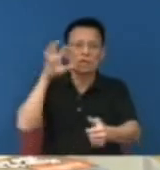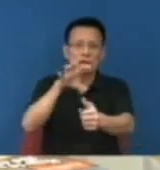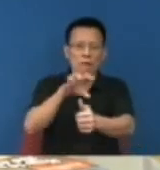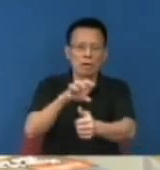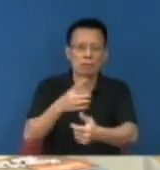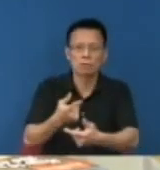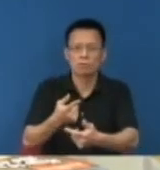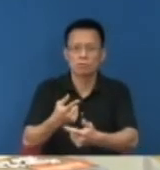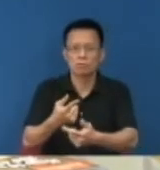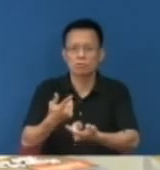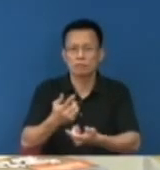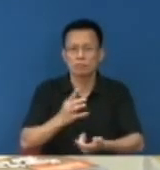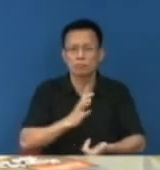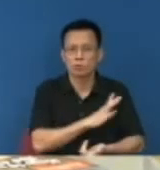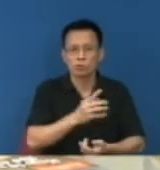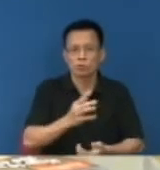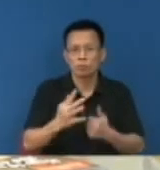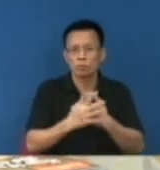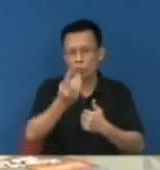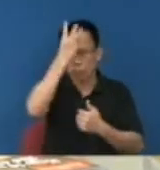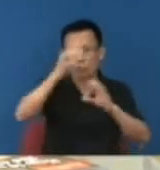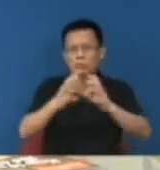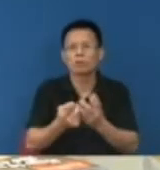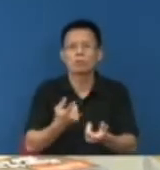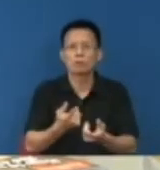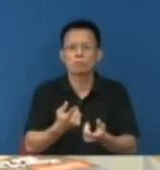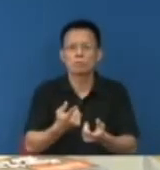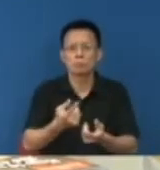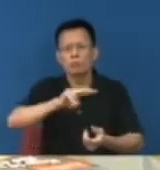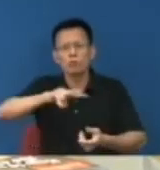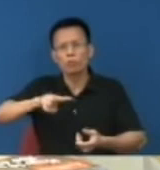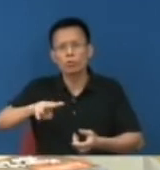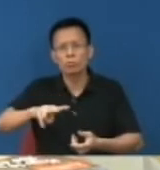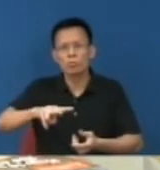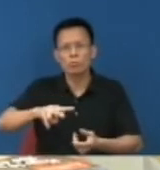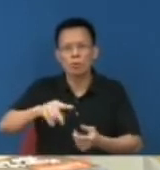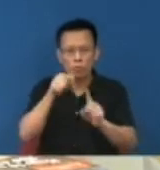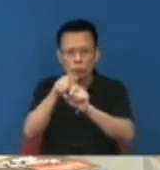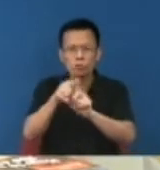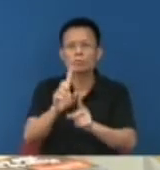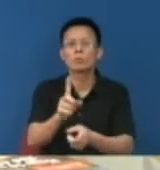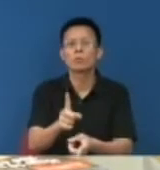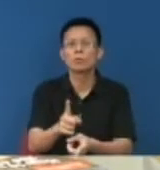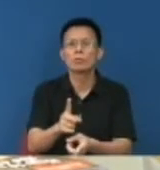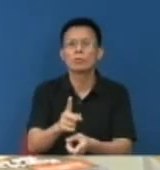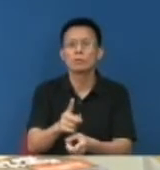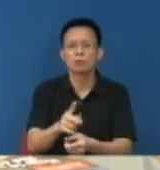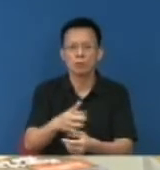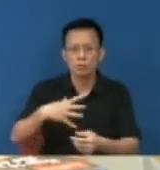事，為什麼我都不知道，為什麼有人說、哦、拿多幾